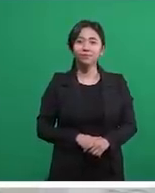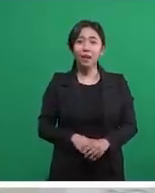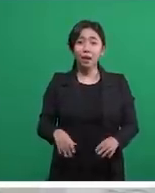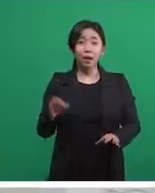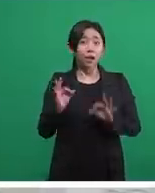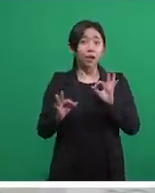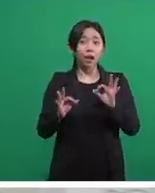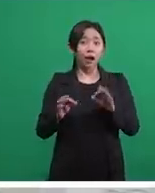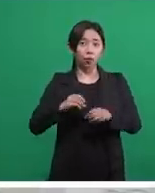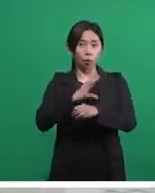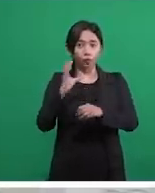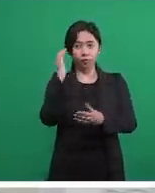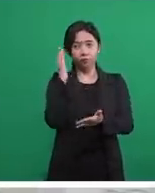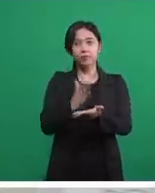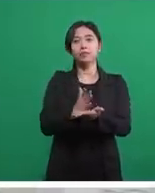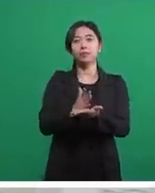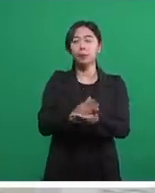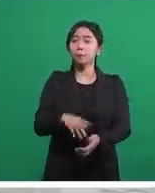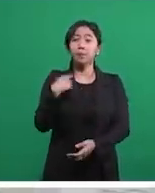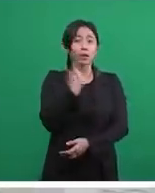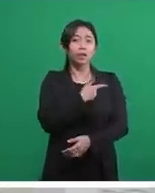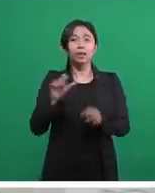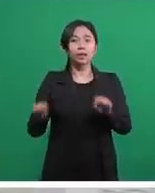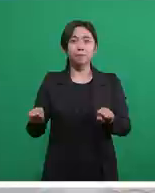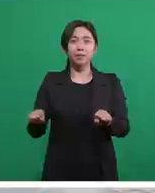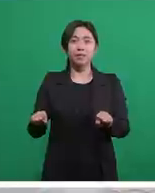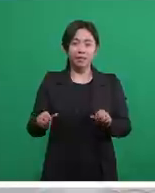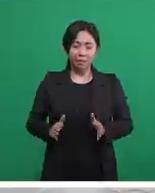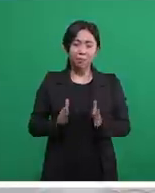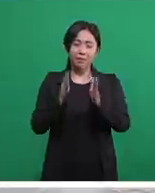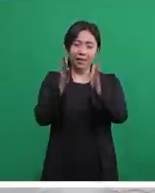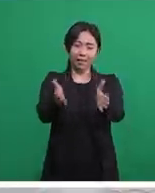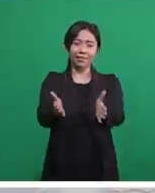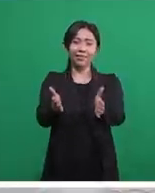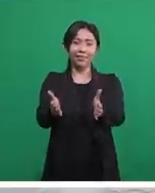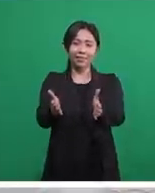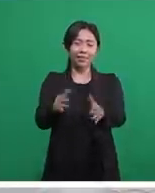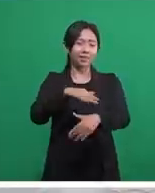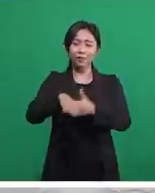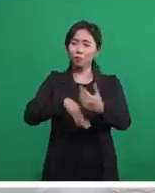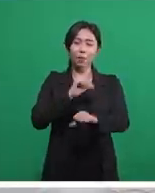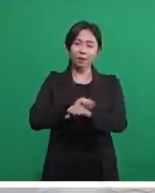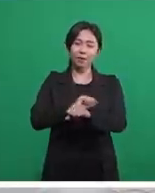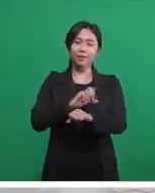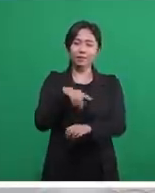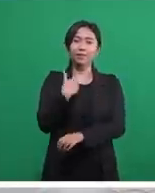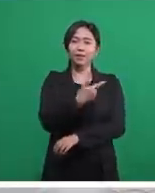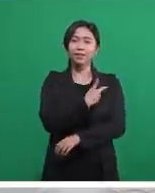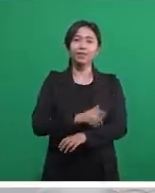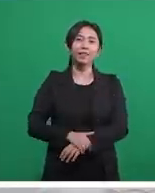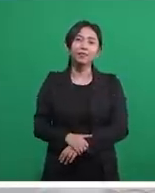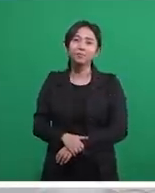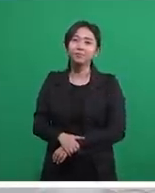Kalau pandemi sudah selesai, kita bisa kembali melakukan hal-hal baik yang kita